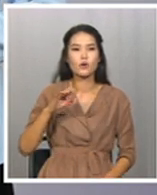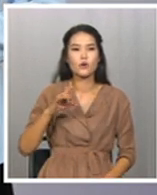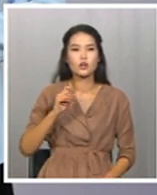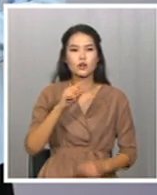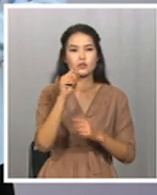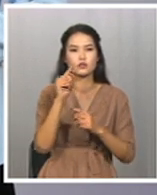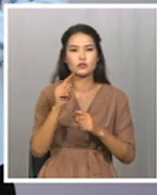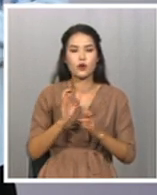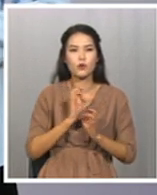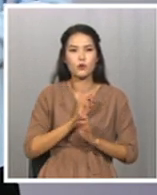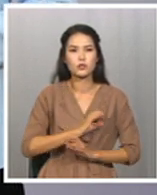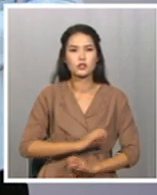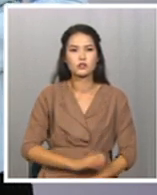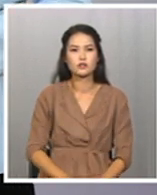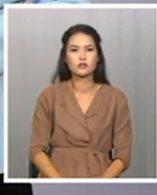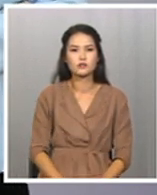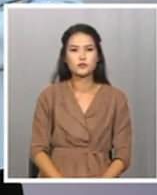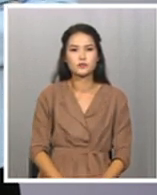сұрақ қолданылған.